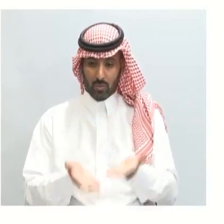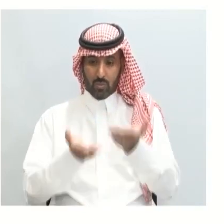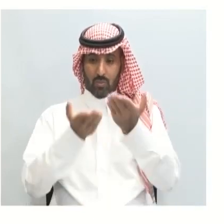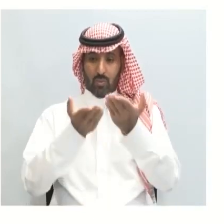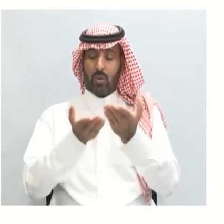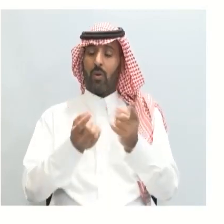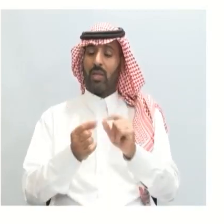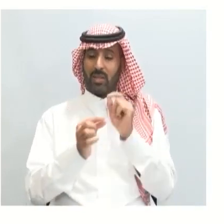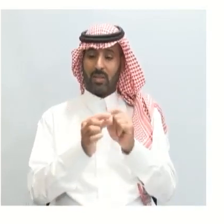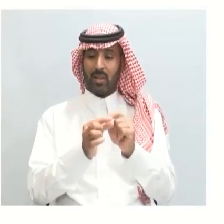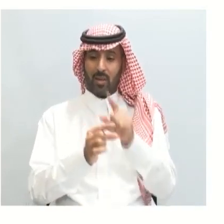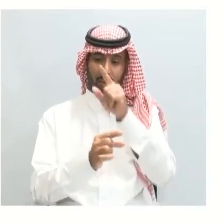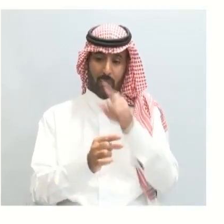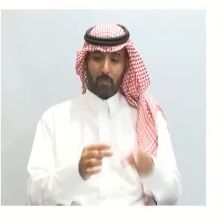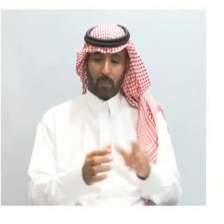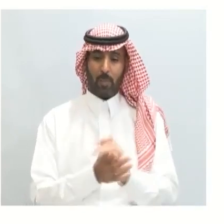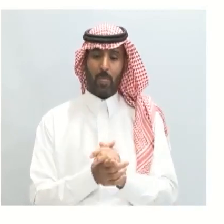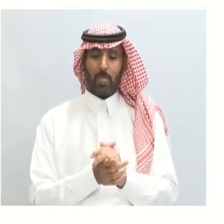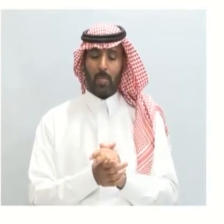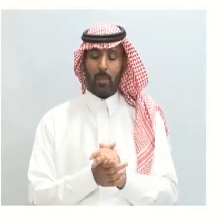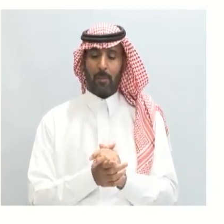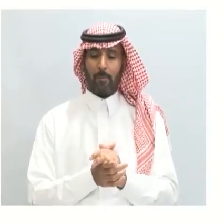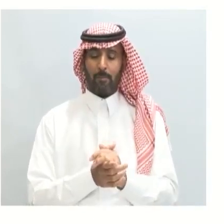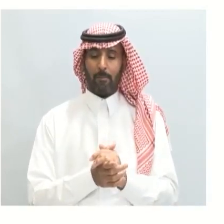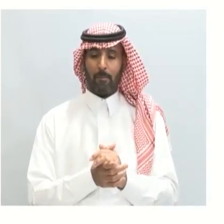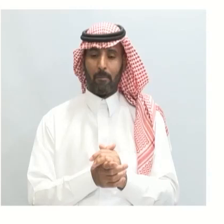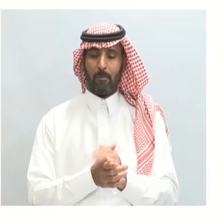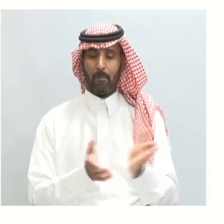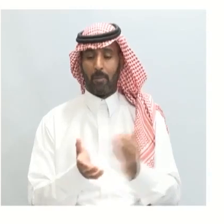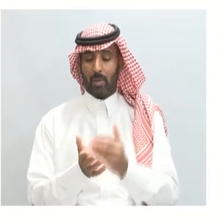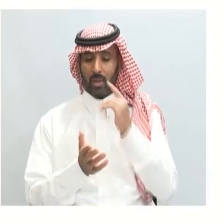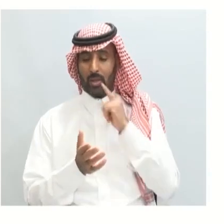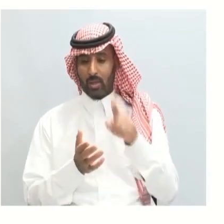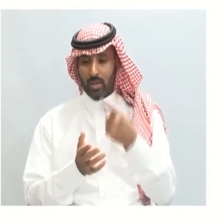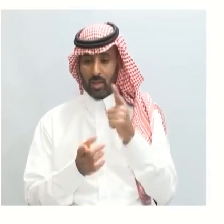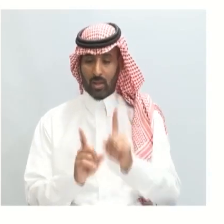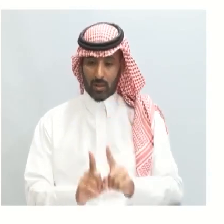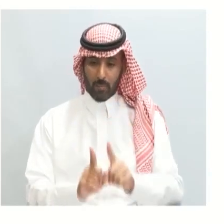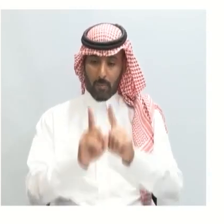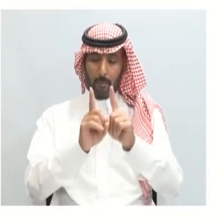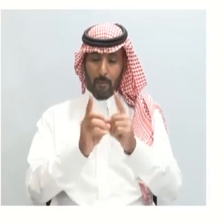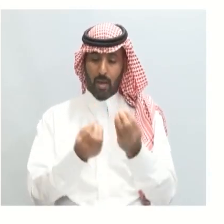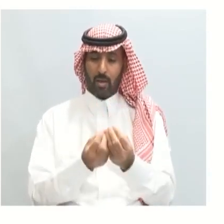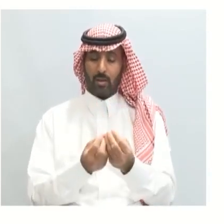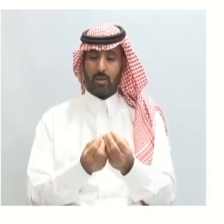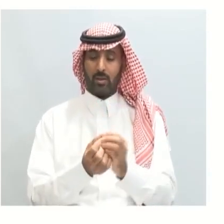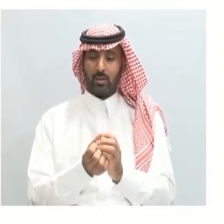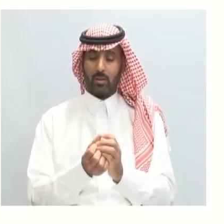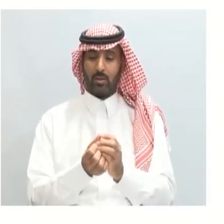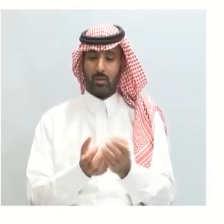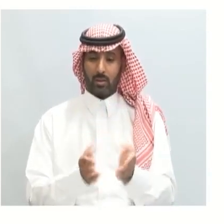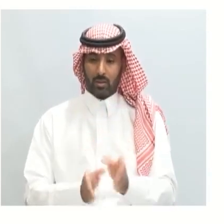يستخدم الصفر المطلق او تسميها ب الكلفن وايضا الضغط اذا هنا ستكتب طردي هنا